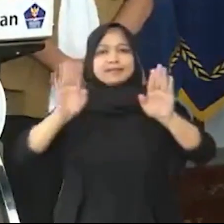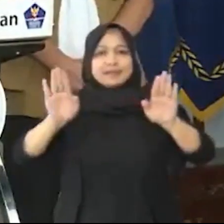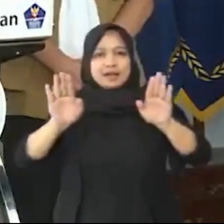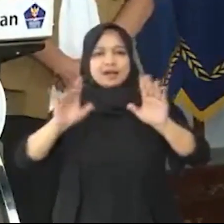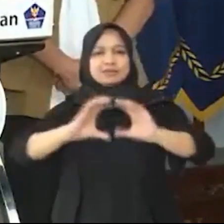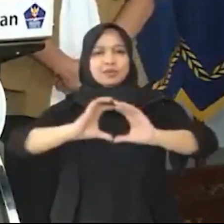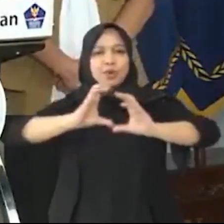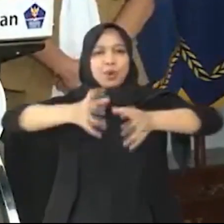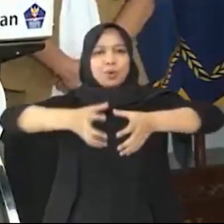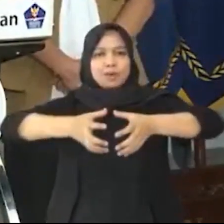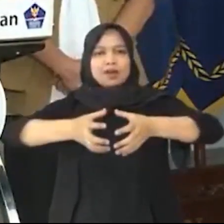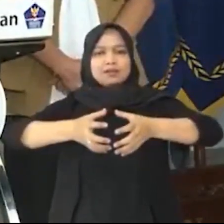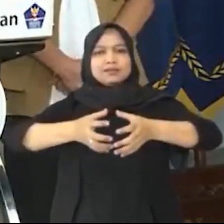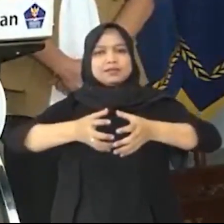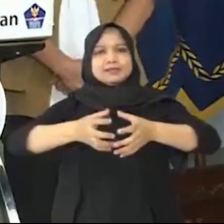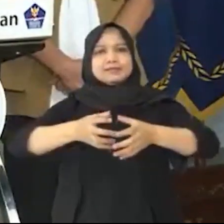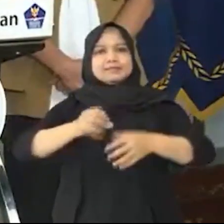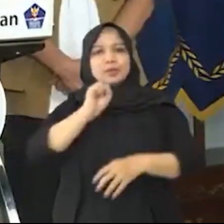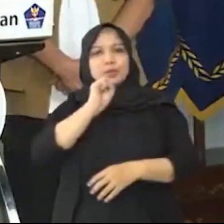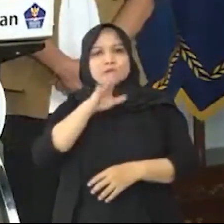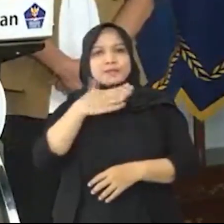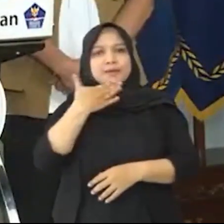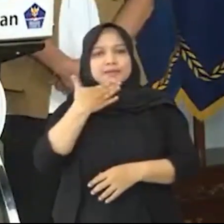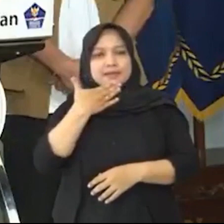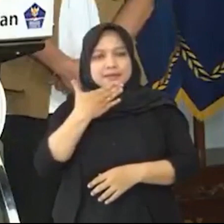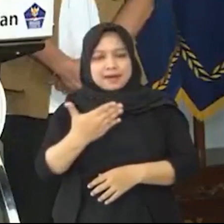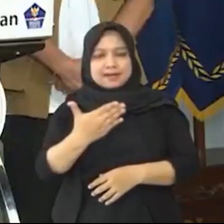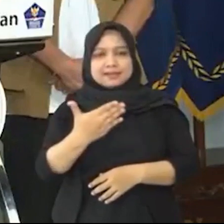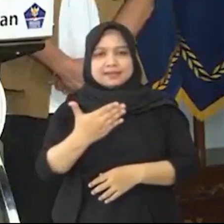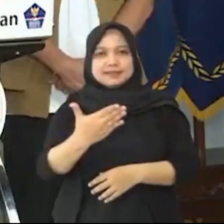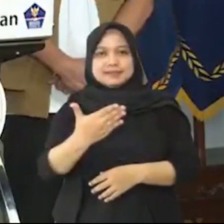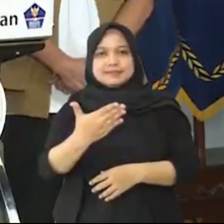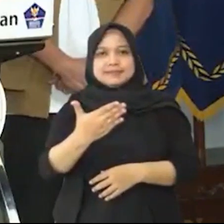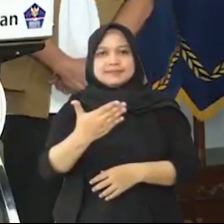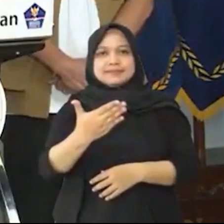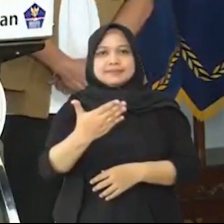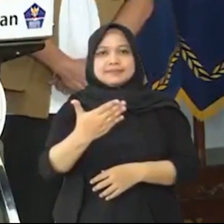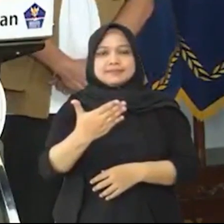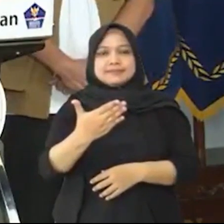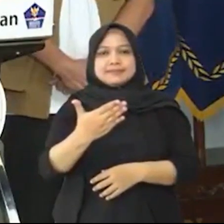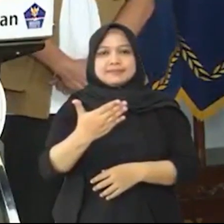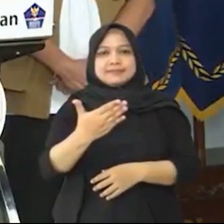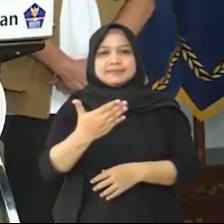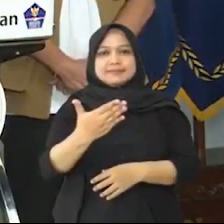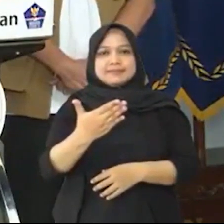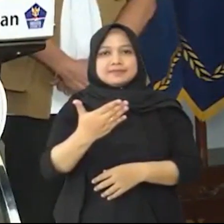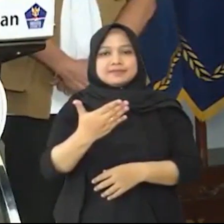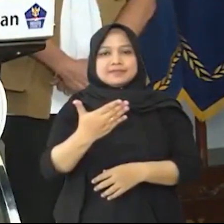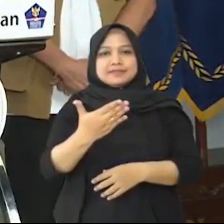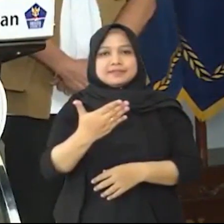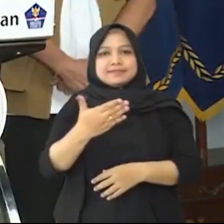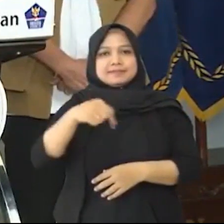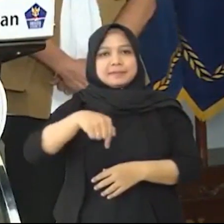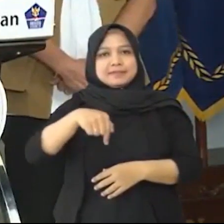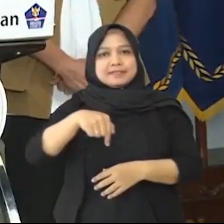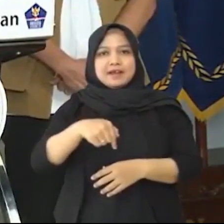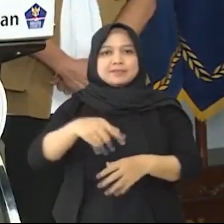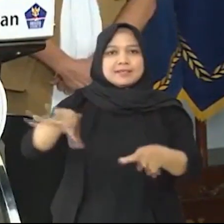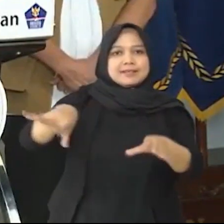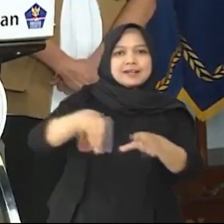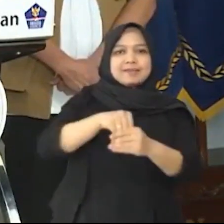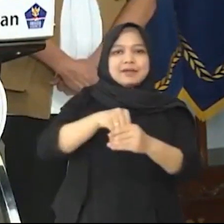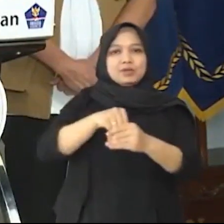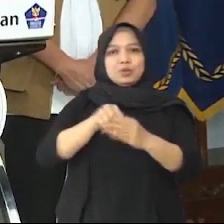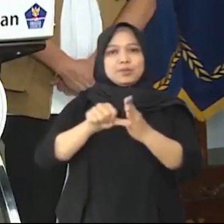berterima kasih atas kesempatan untuk hai sedikit berperan untuk penanganan